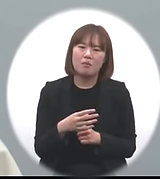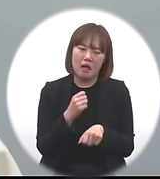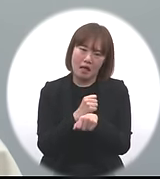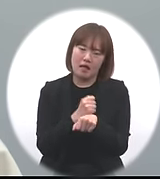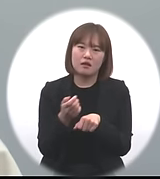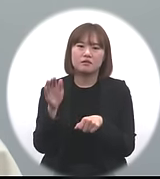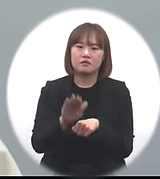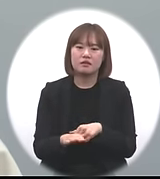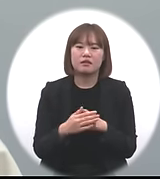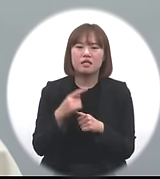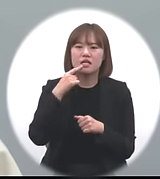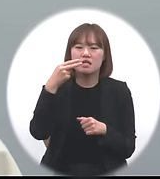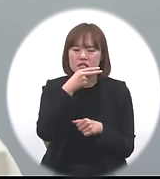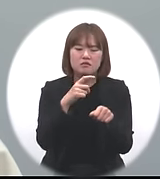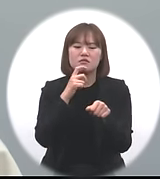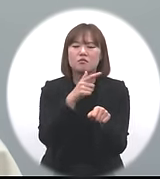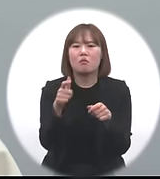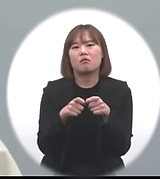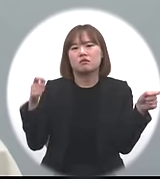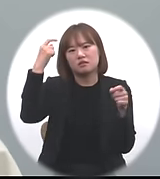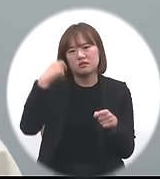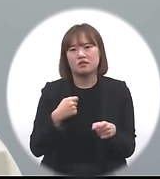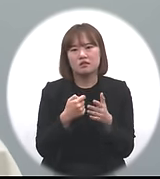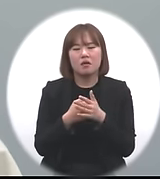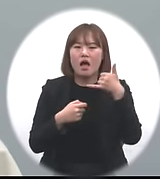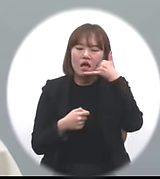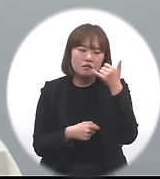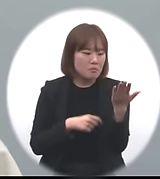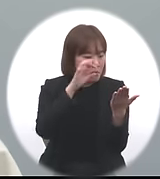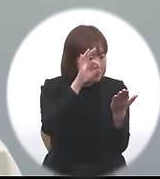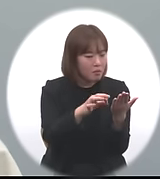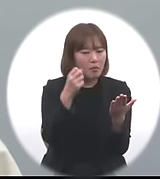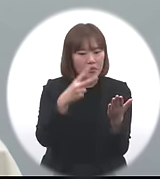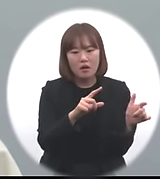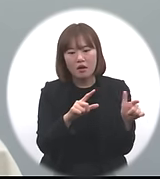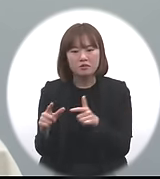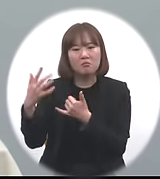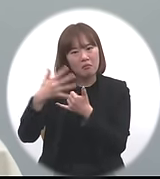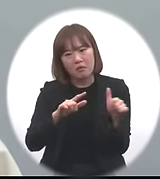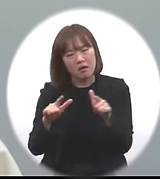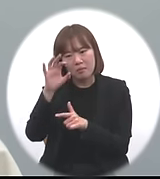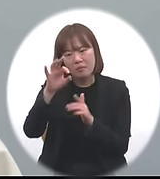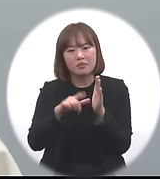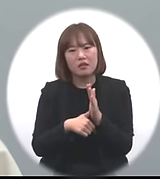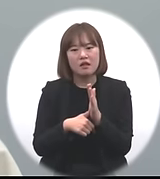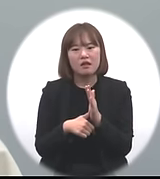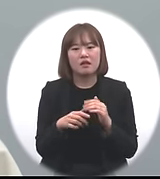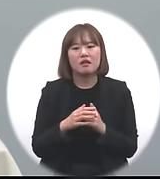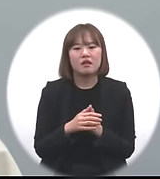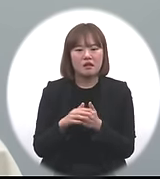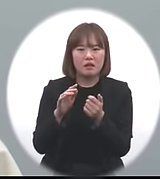하루에 열댓 번씩 다 피러 나갈 시간이 있는데 이 닦을 10분은 너무 길다는 거죠. 핸드폰 들여다보고 릴스나